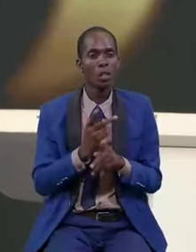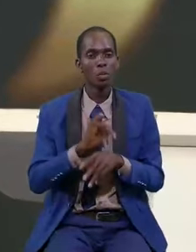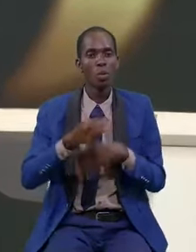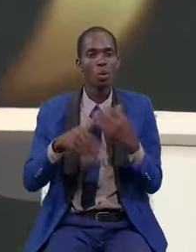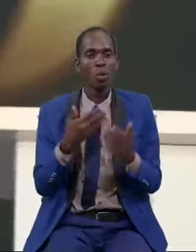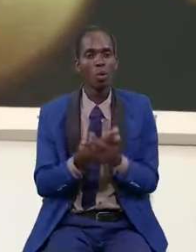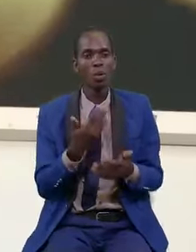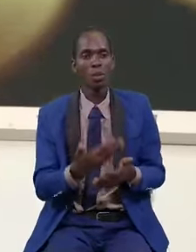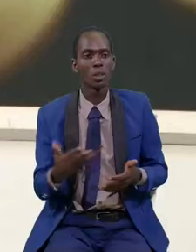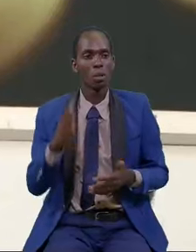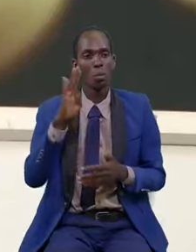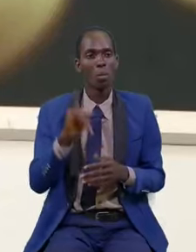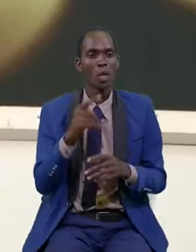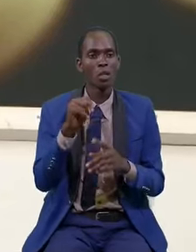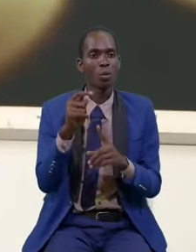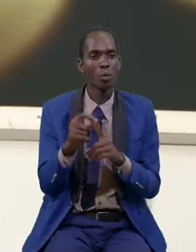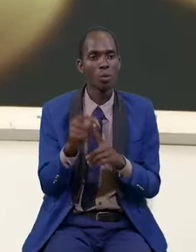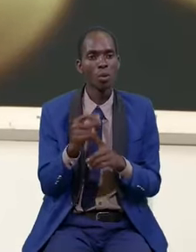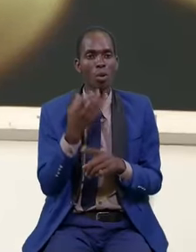parole puissante